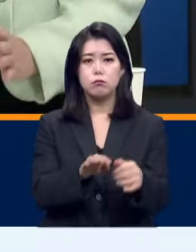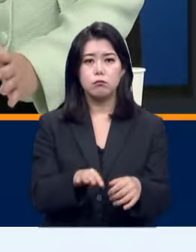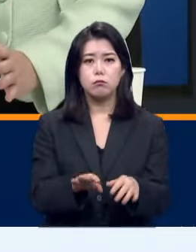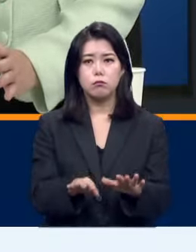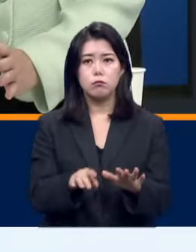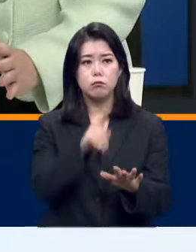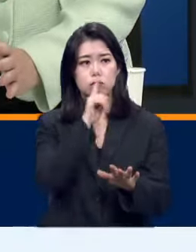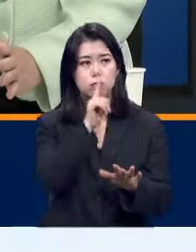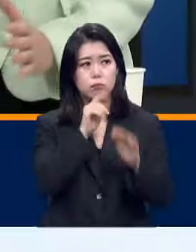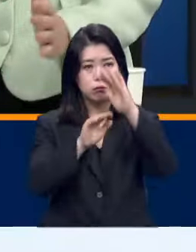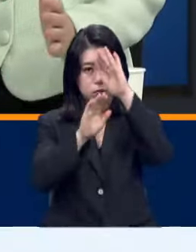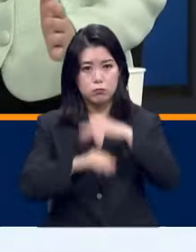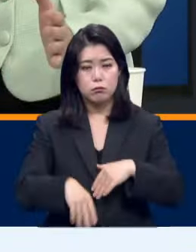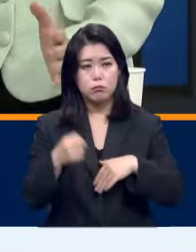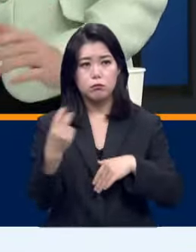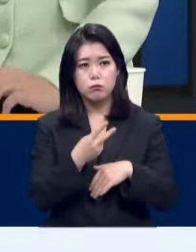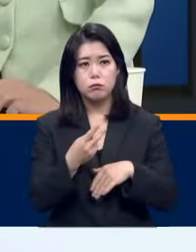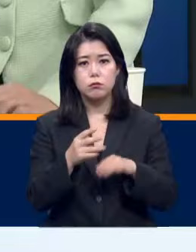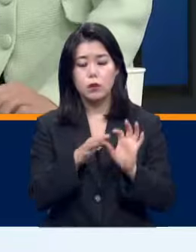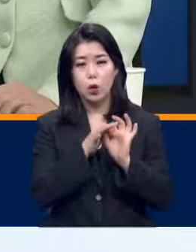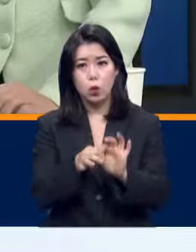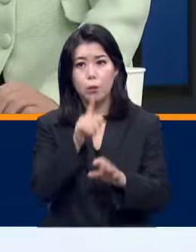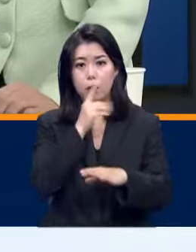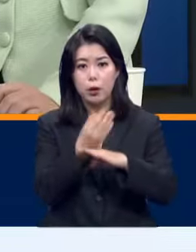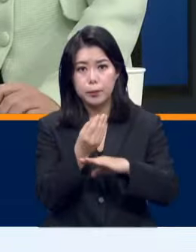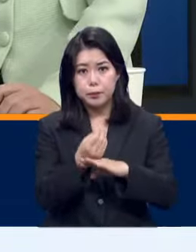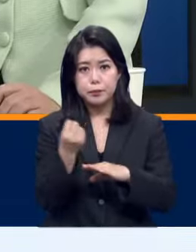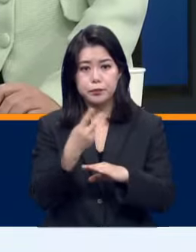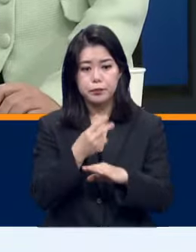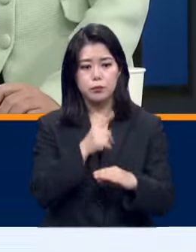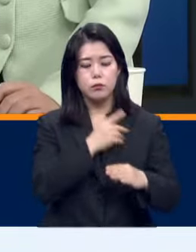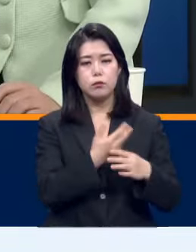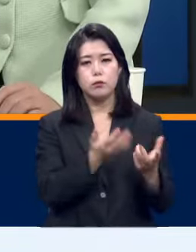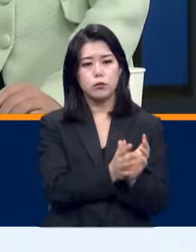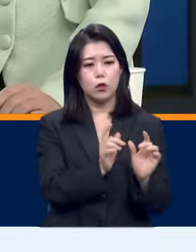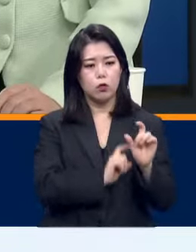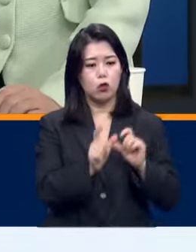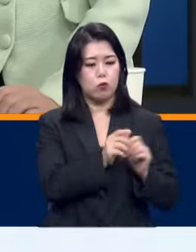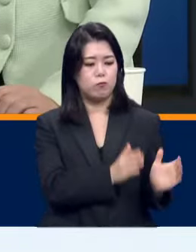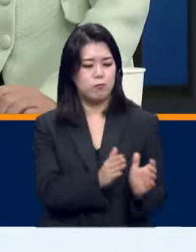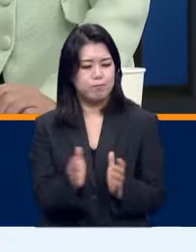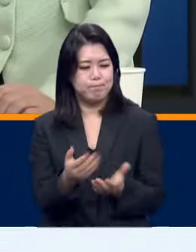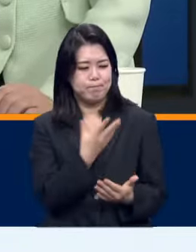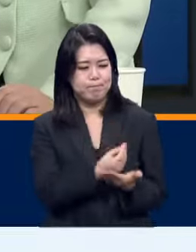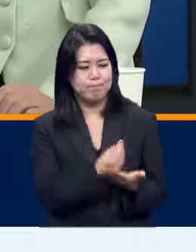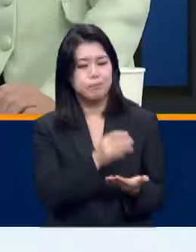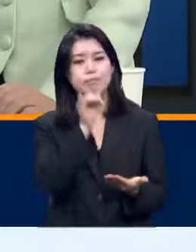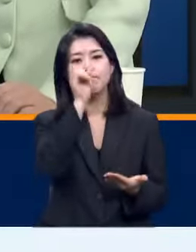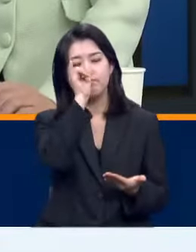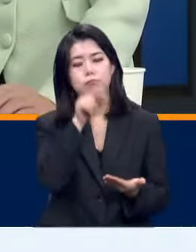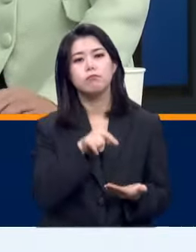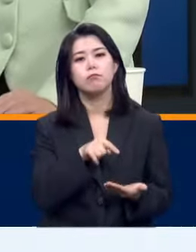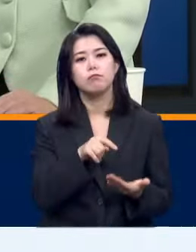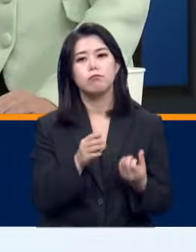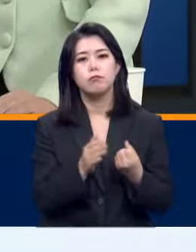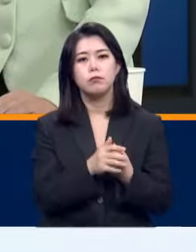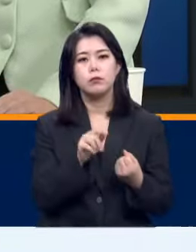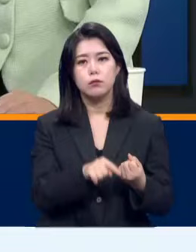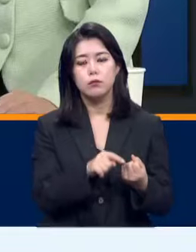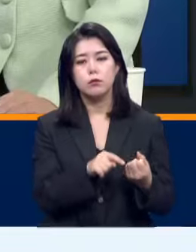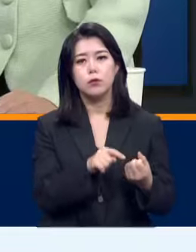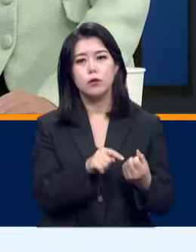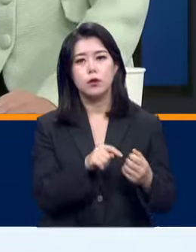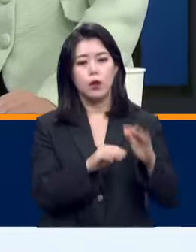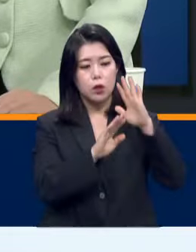있는 이야기들이라 그리고 지금 계속해서 나올 녹취 그리고 민주당이 지금 추가로 준비 하고 있는 녹취록이 분명히 있기 때문에 그런 녹취록이